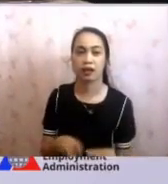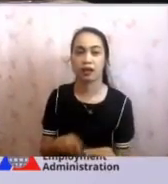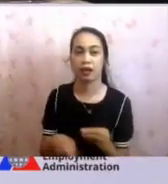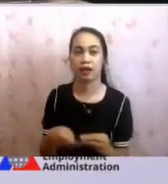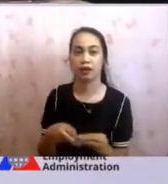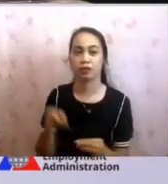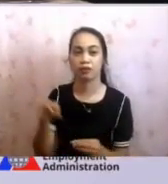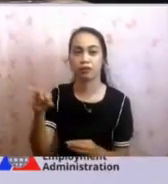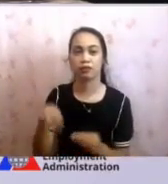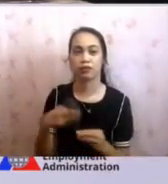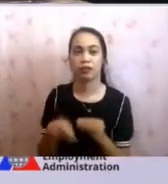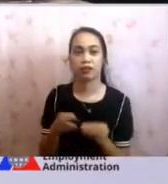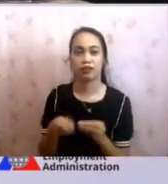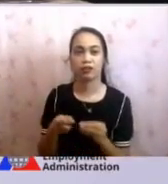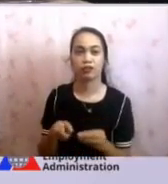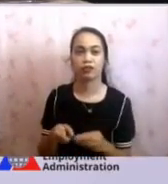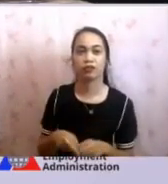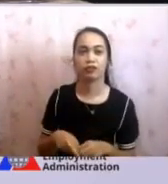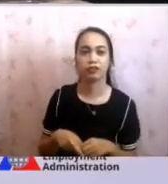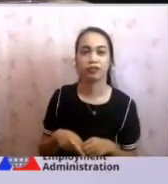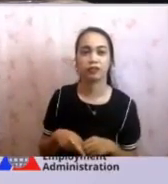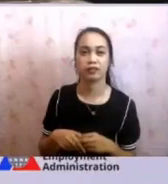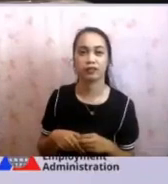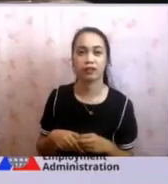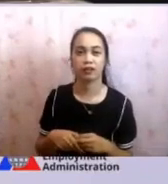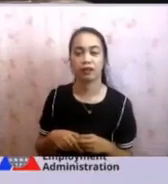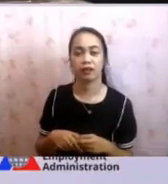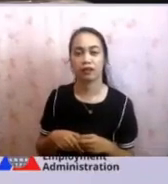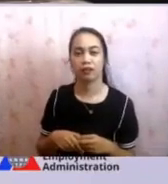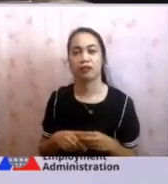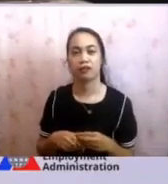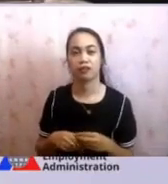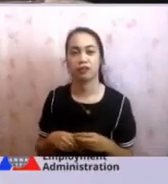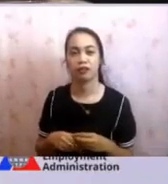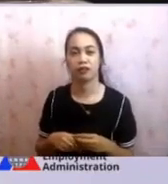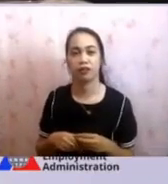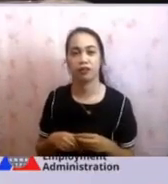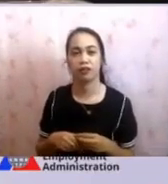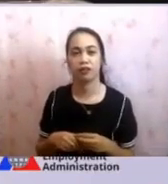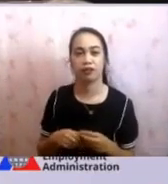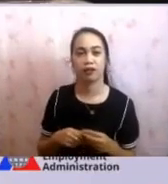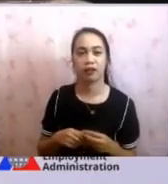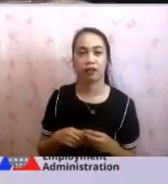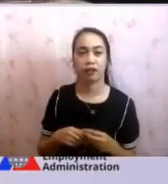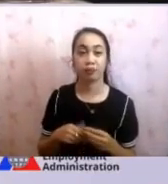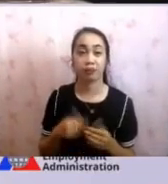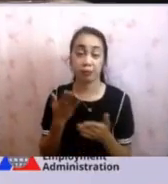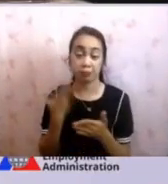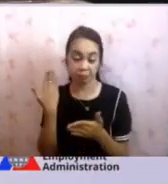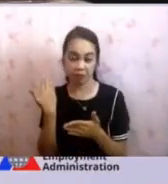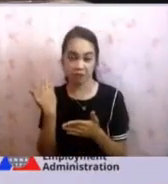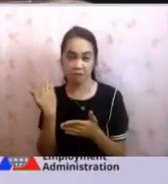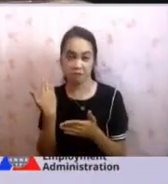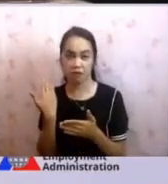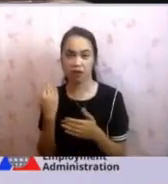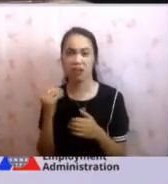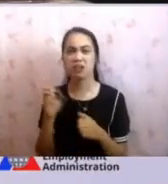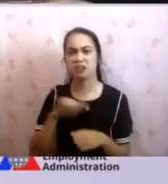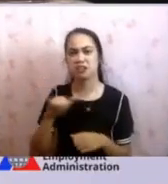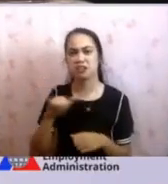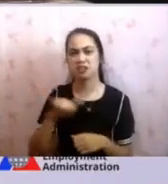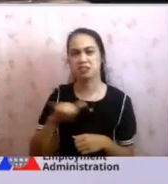nga, even sa akong OJT, OJT day sa teleperformance, sa recruitment nga